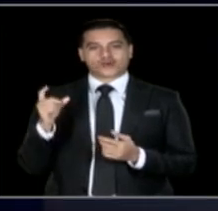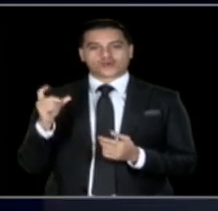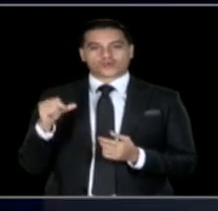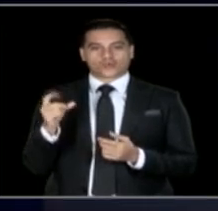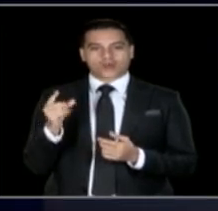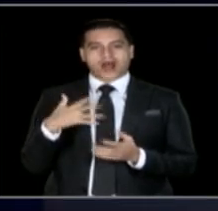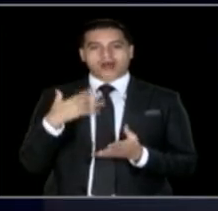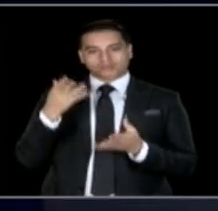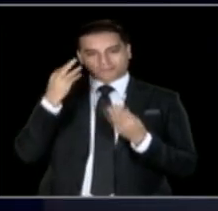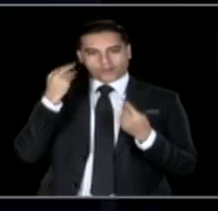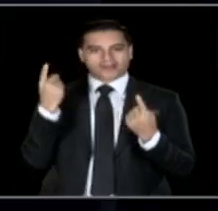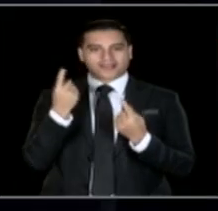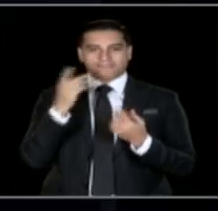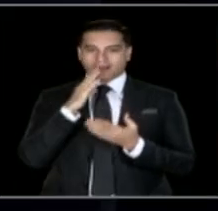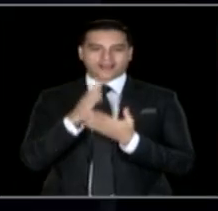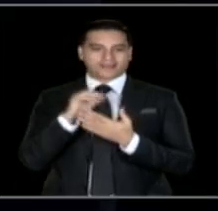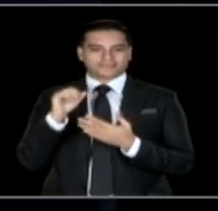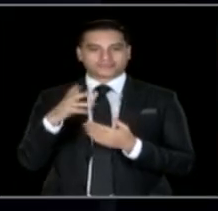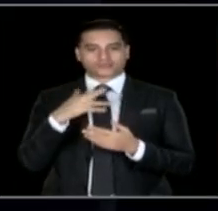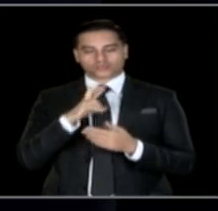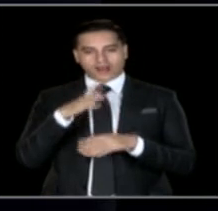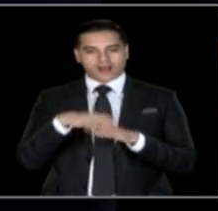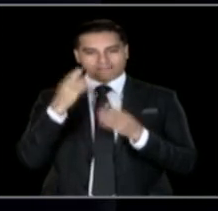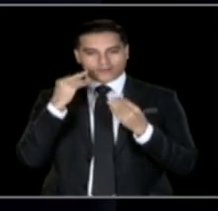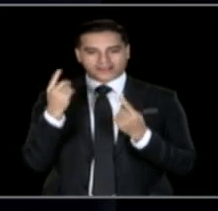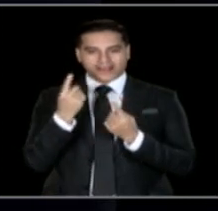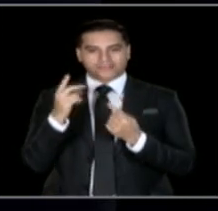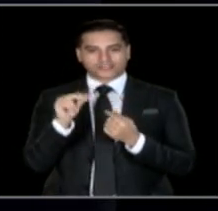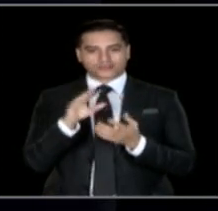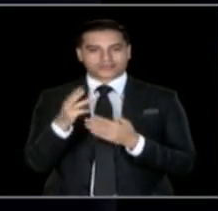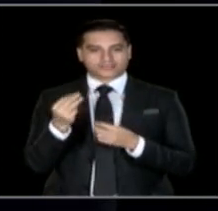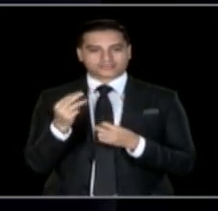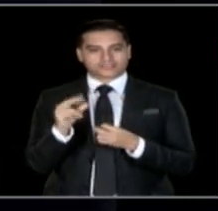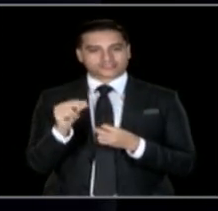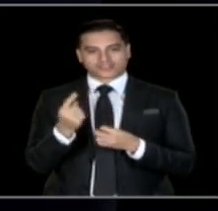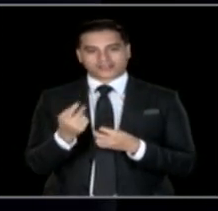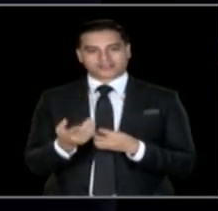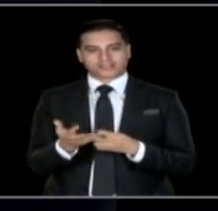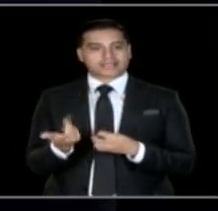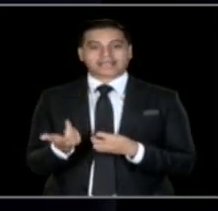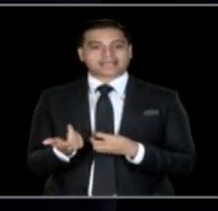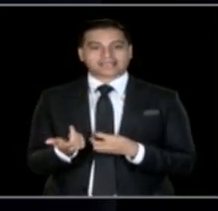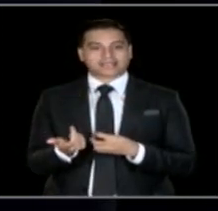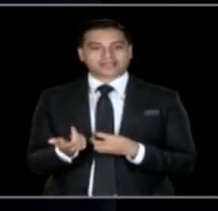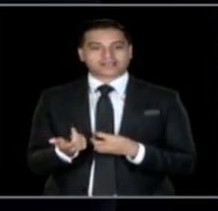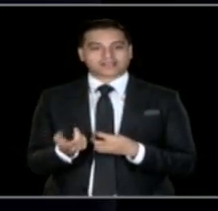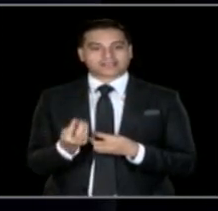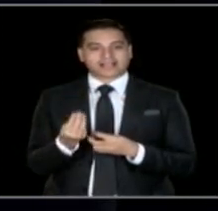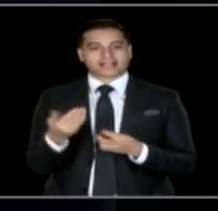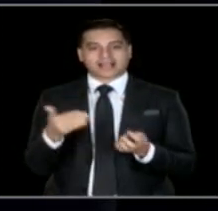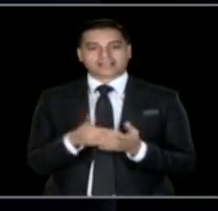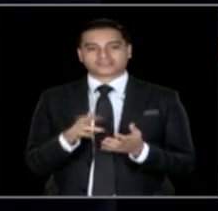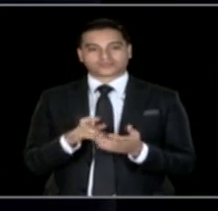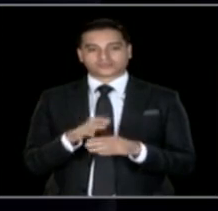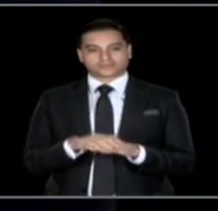عامة، حقهم يختاروا. سؤال في المعلومات العامة بـ20 نقطة ولا بـ30 نقطة؟ 20. ليه؟ طب ما ناخد بـ30. آخر سؤال.